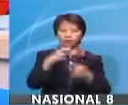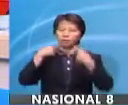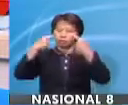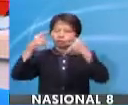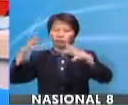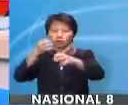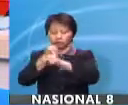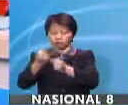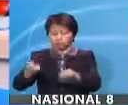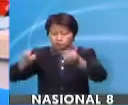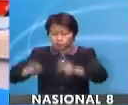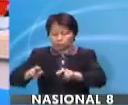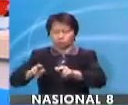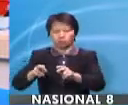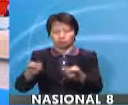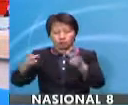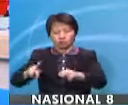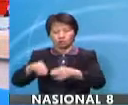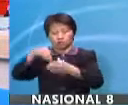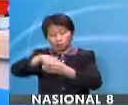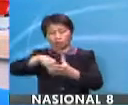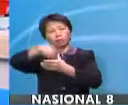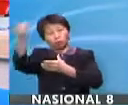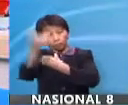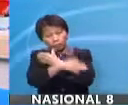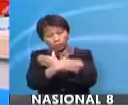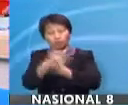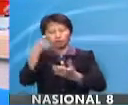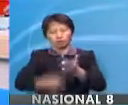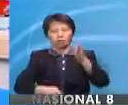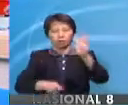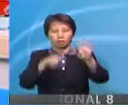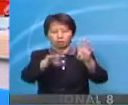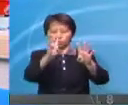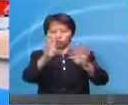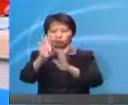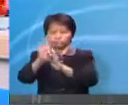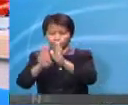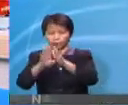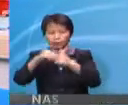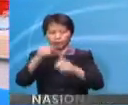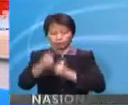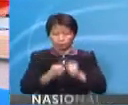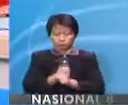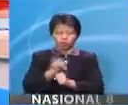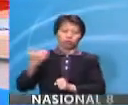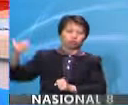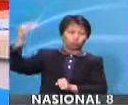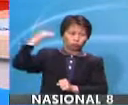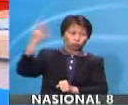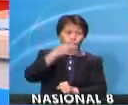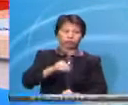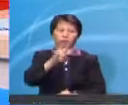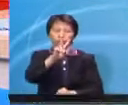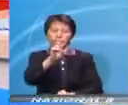memperoleh kontrak utama dalam dan luar negara bernilai r.74 bilion bagi tahun lalu dan